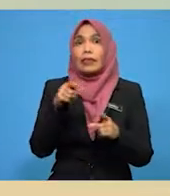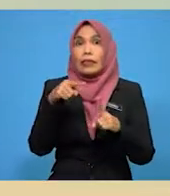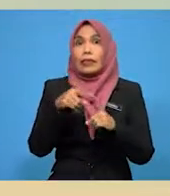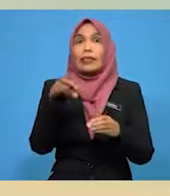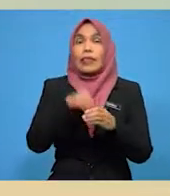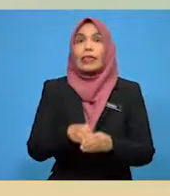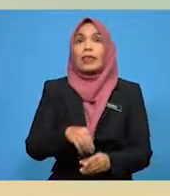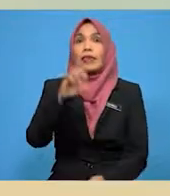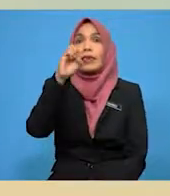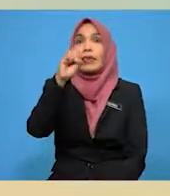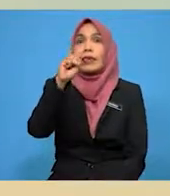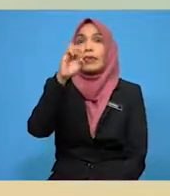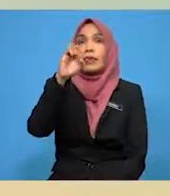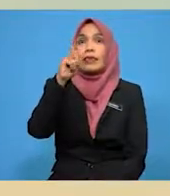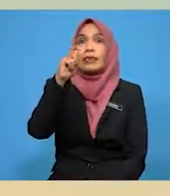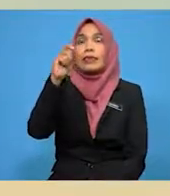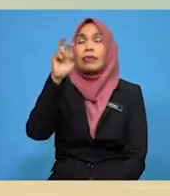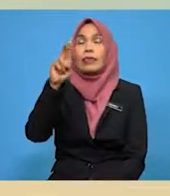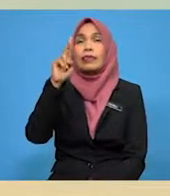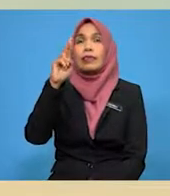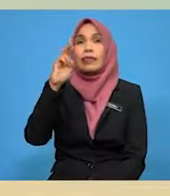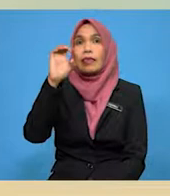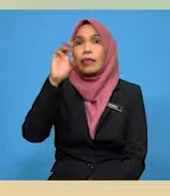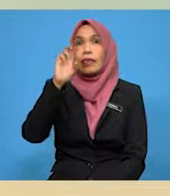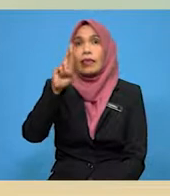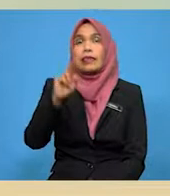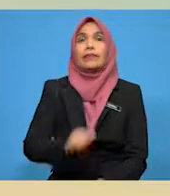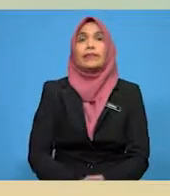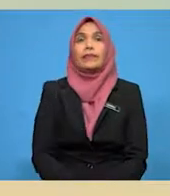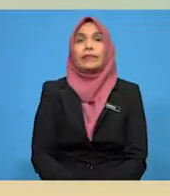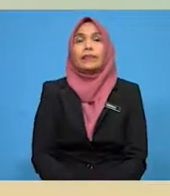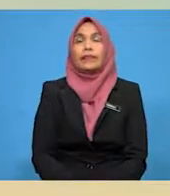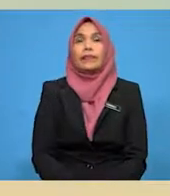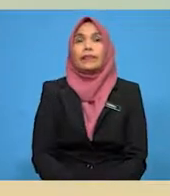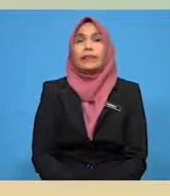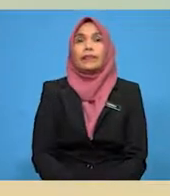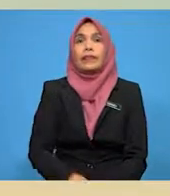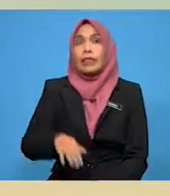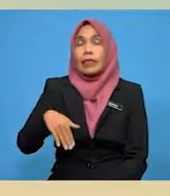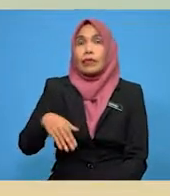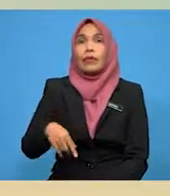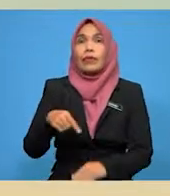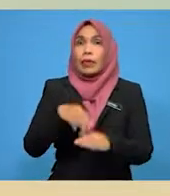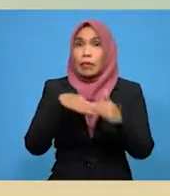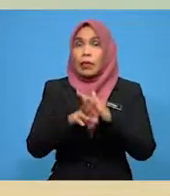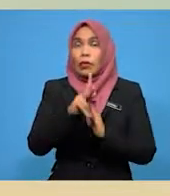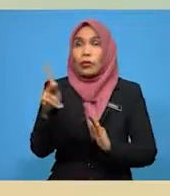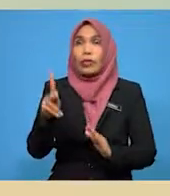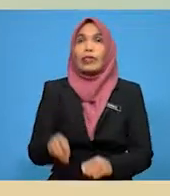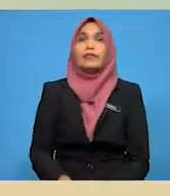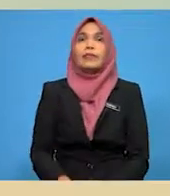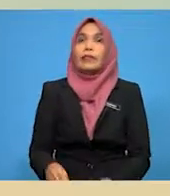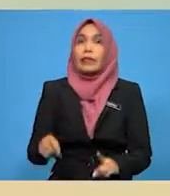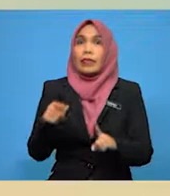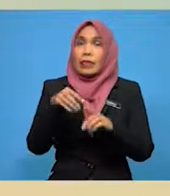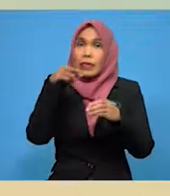penyimpanan telur di dalam bilik sejuk, pra-pemanasan telur selama 6 hingga 12 jam sebelum telur dimasukkan ke